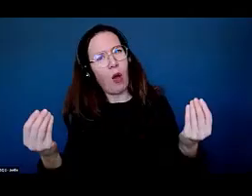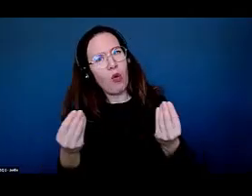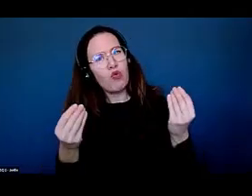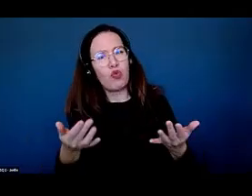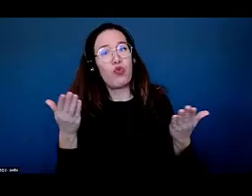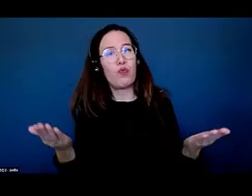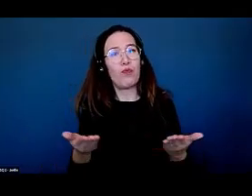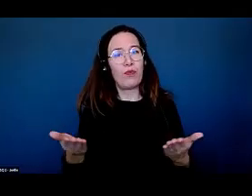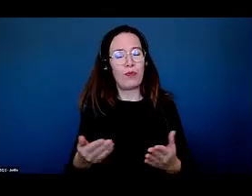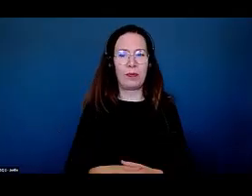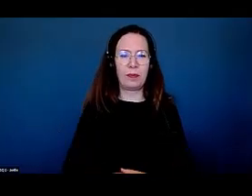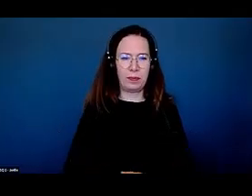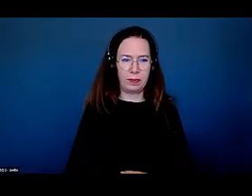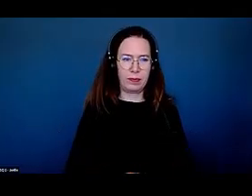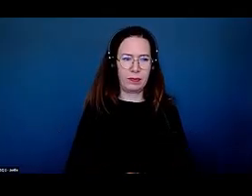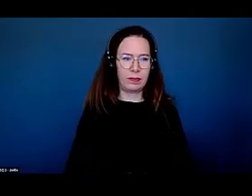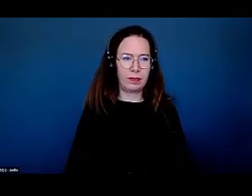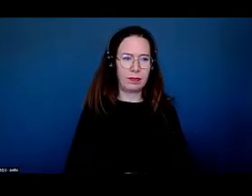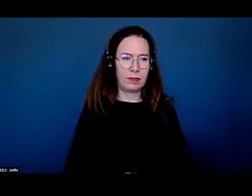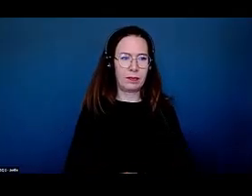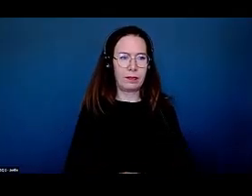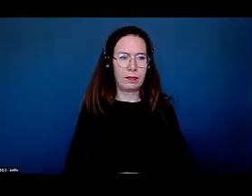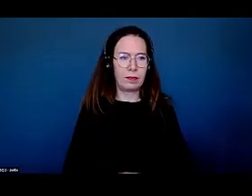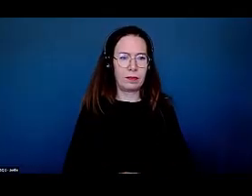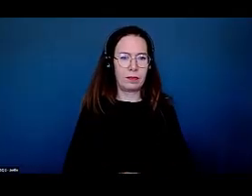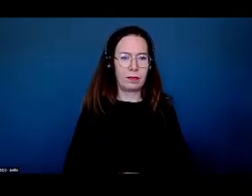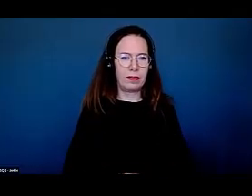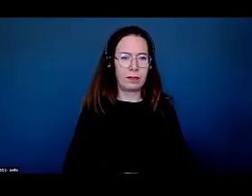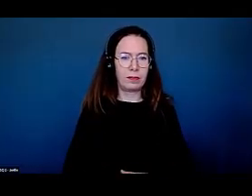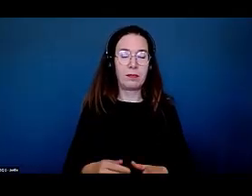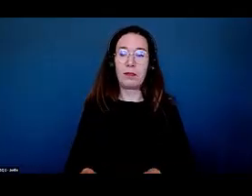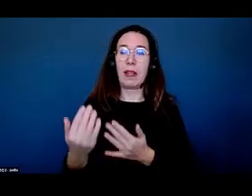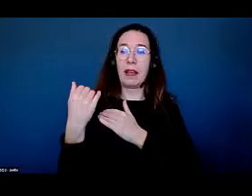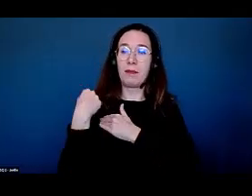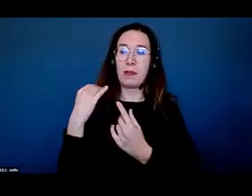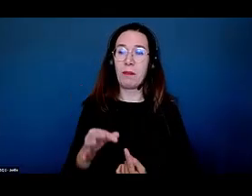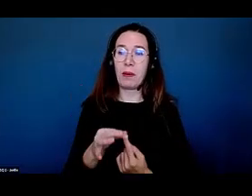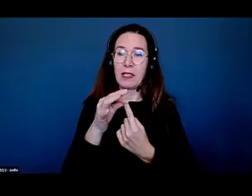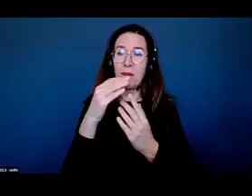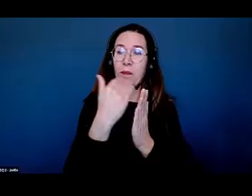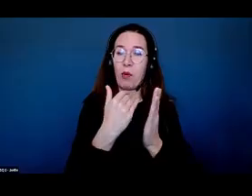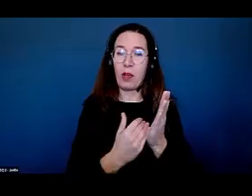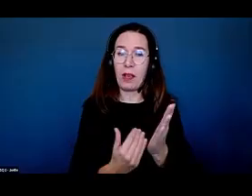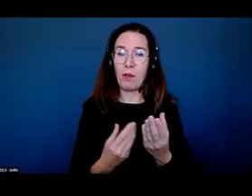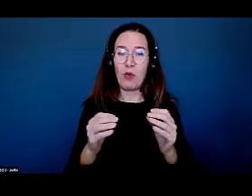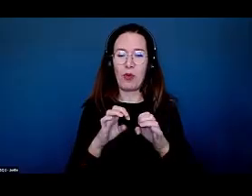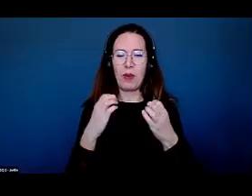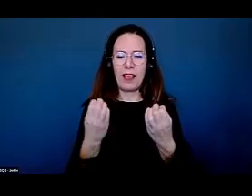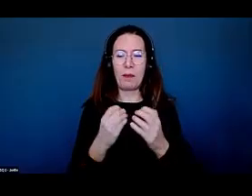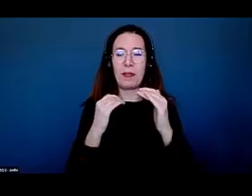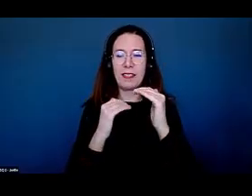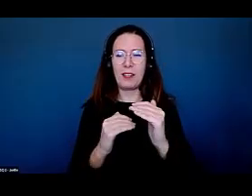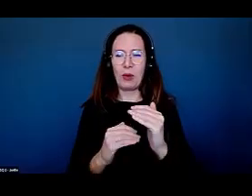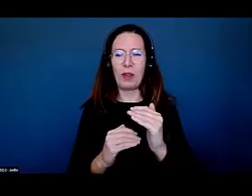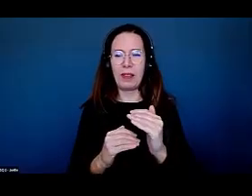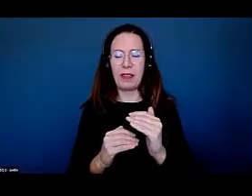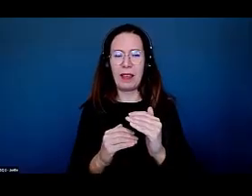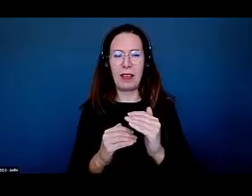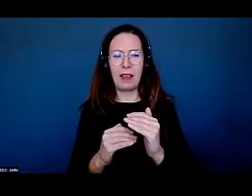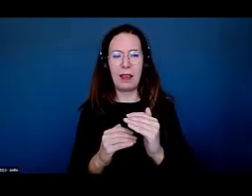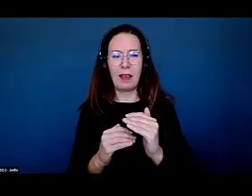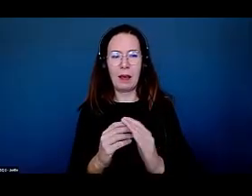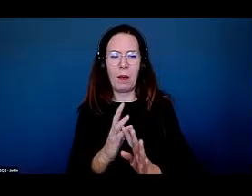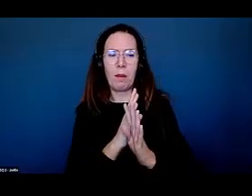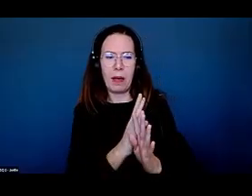terre sur laquelle vous vous trouvez aujourd'hui. Je suis également responsable principale de programme au sein de l'équipe sécurité des